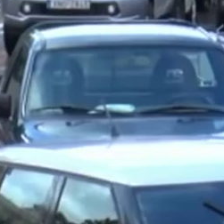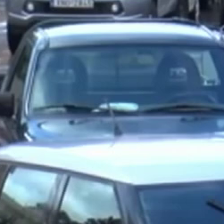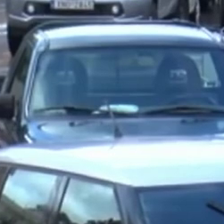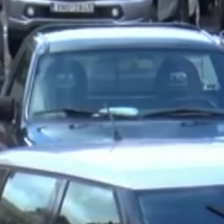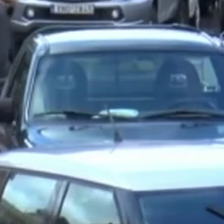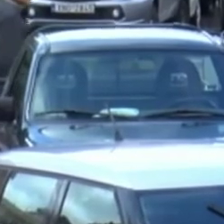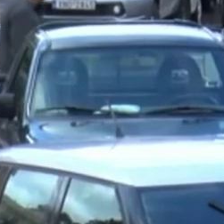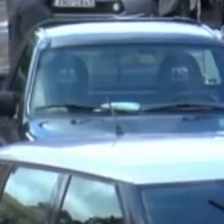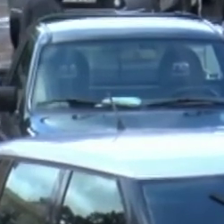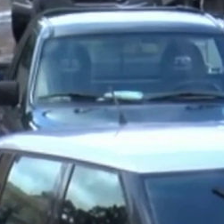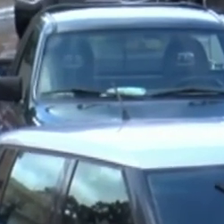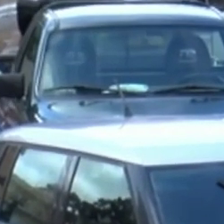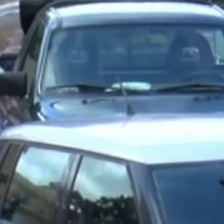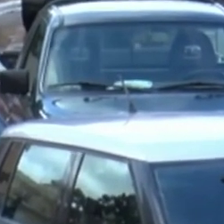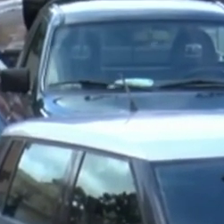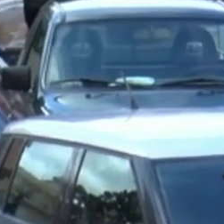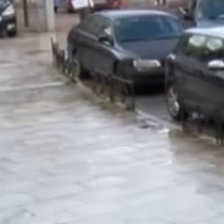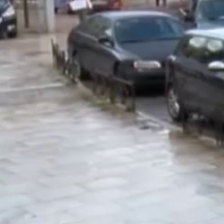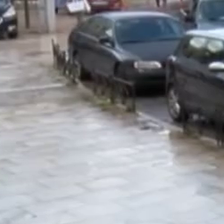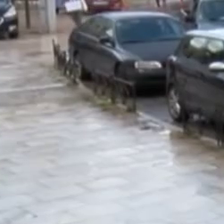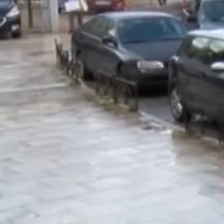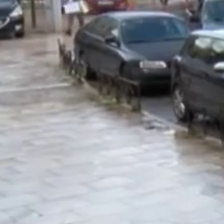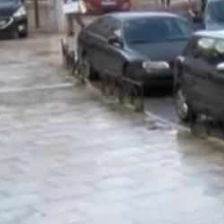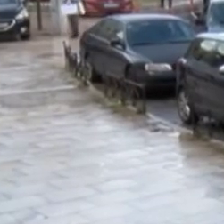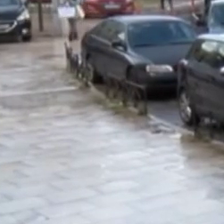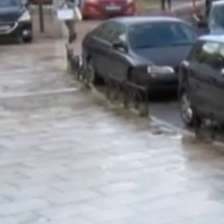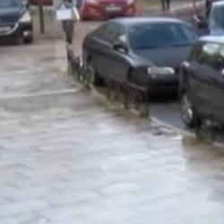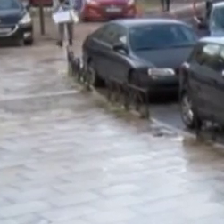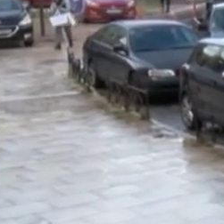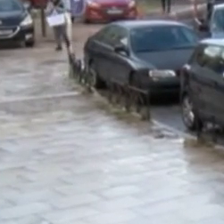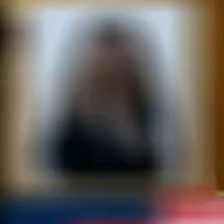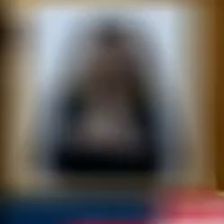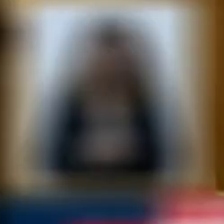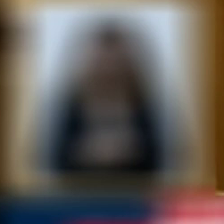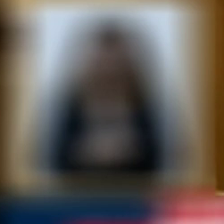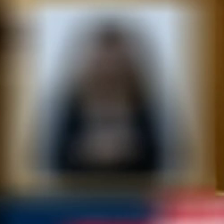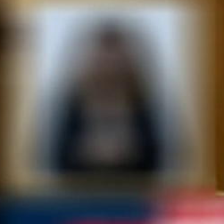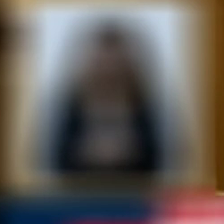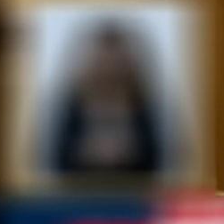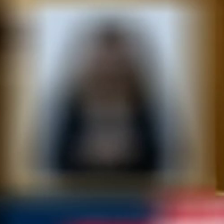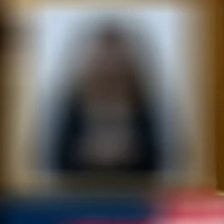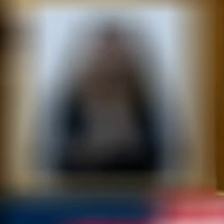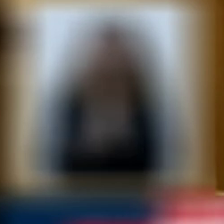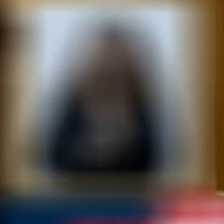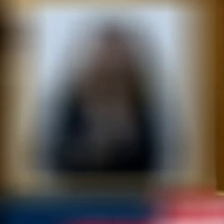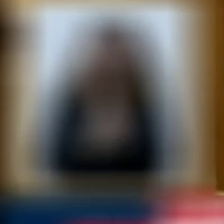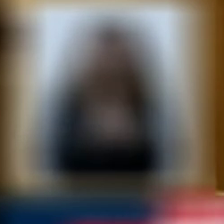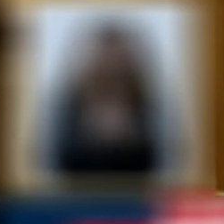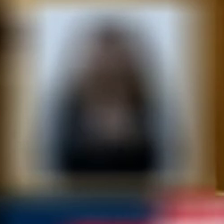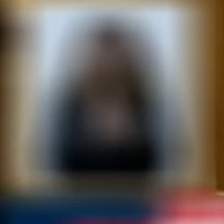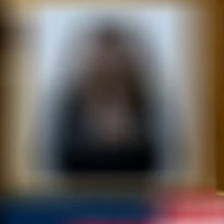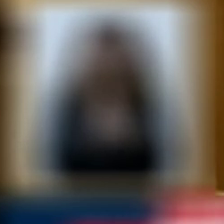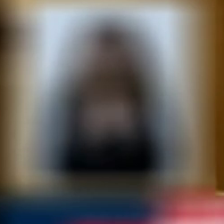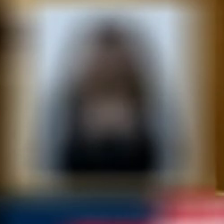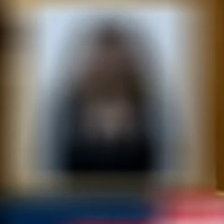κόστους της τάξης του 30%. Θέλουμε να εξασφαλίσουμε στους αγρότες των συνεταιρικών σχημάτων